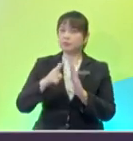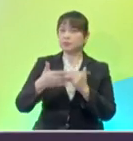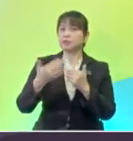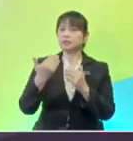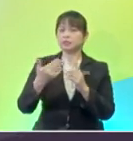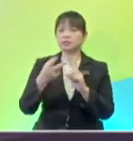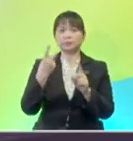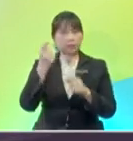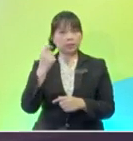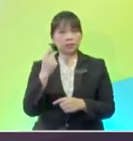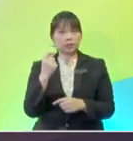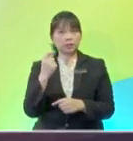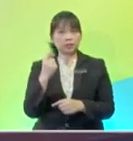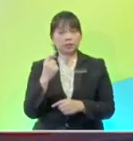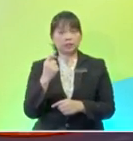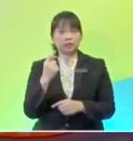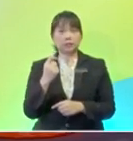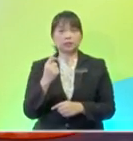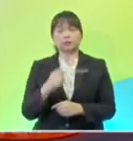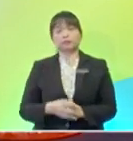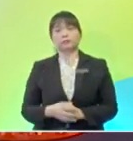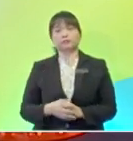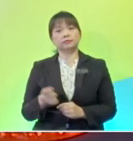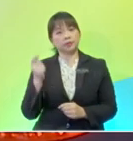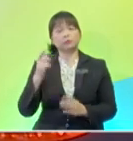tadi mungkin kali pertama